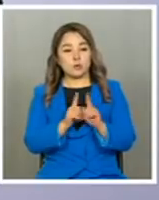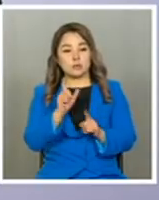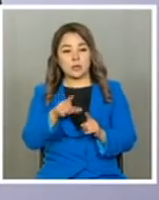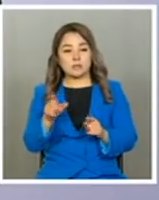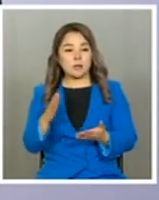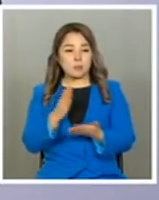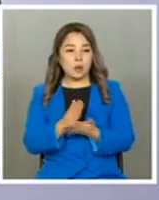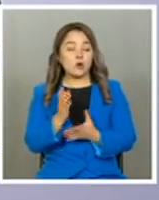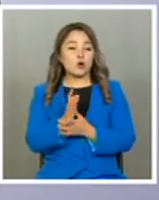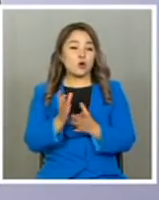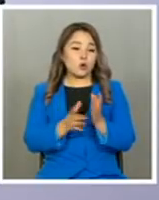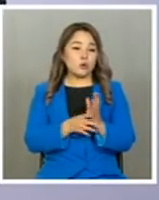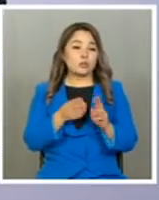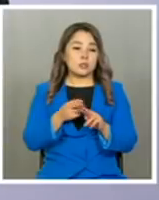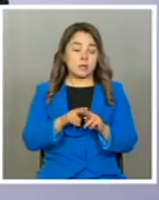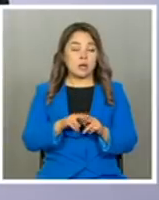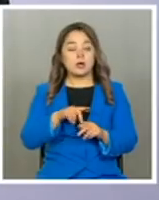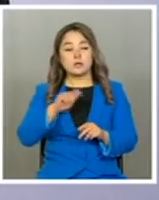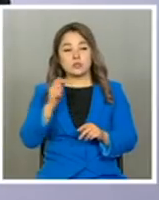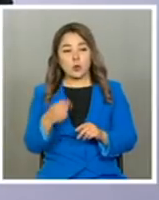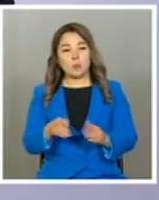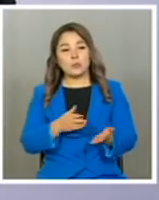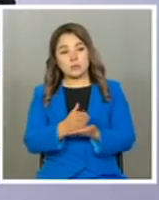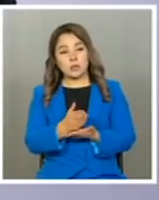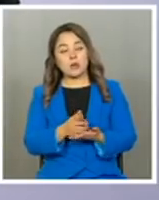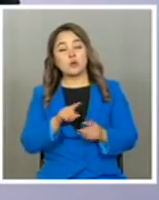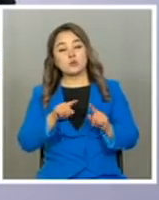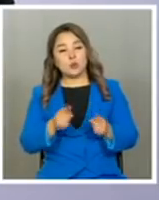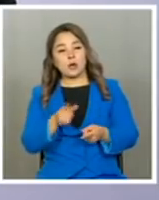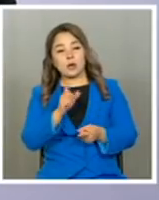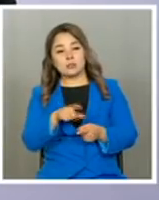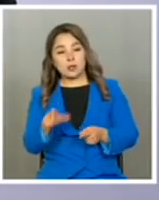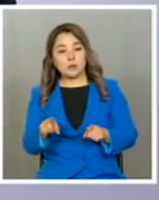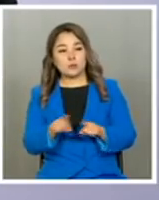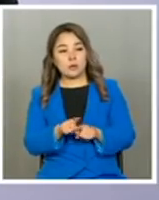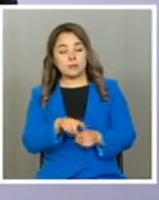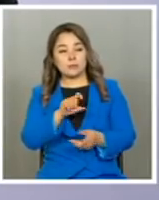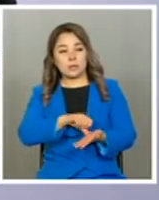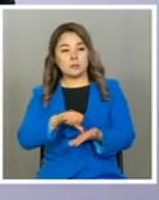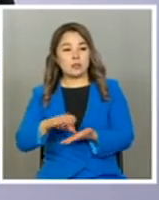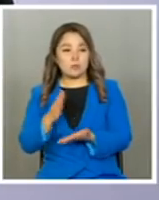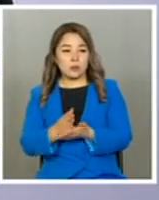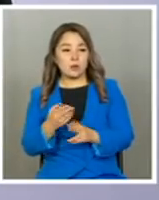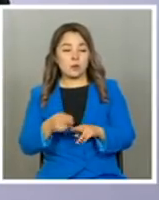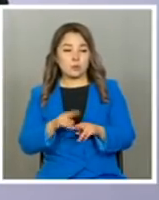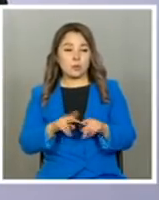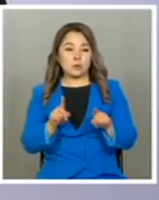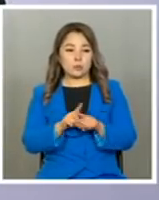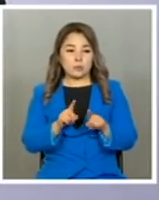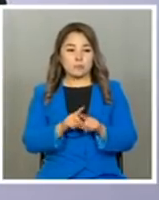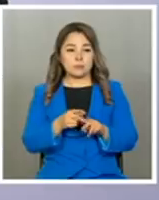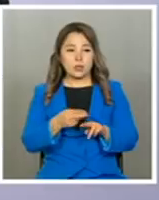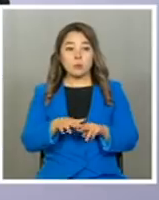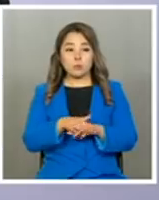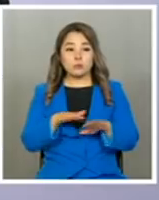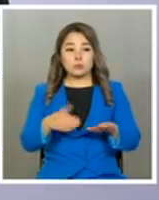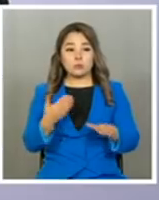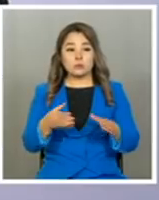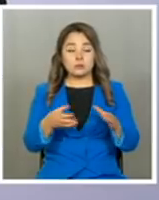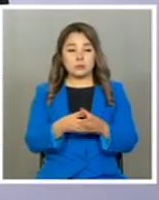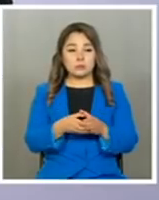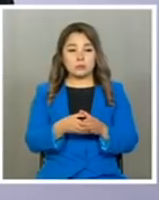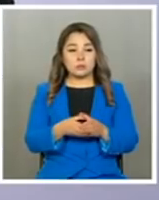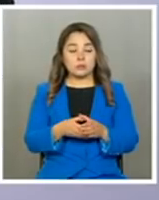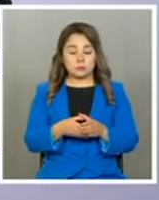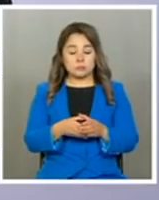Құлдар негізінен жаугершілік соғыстарда тұтқынға түскен адамдар болған. Олар малшаруашылығында және ауыр жұмыстарда